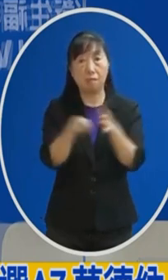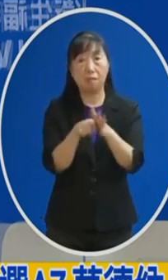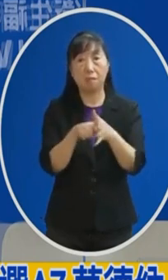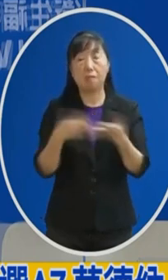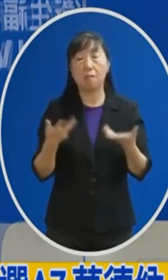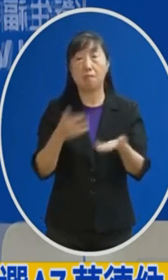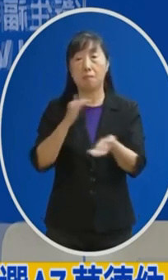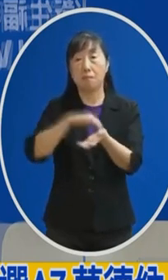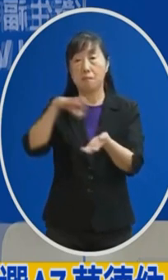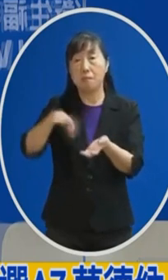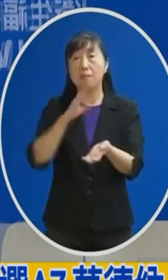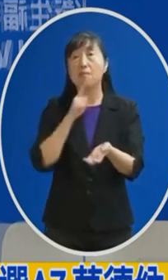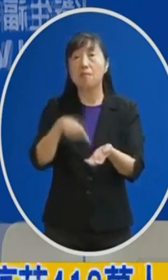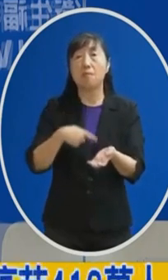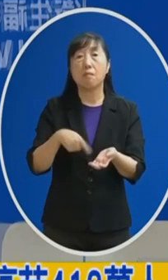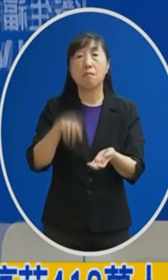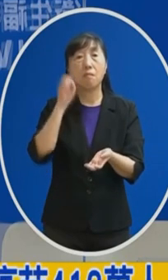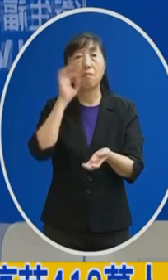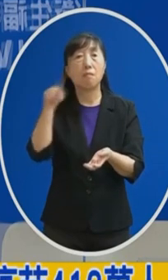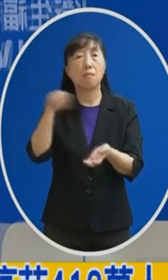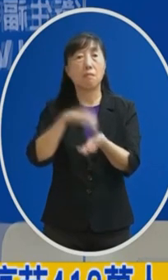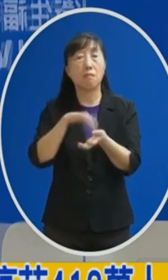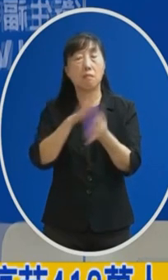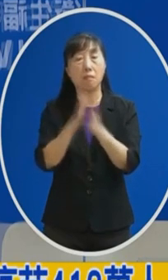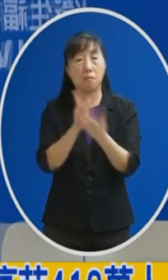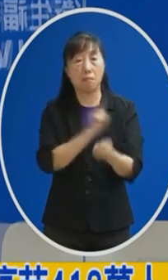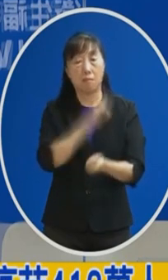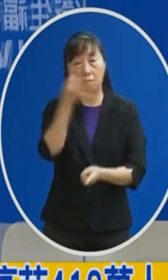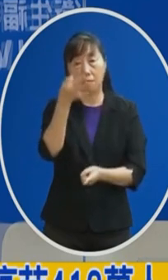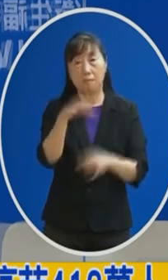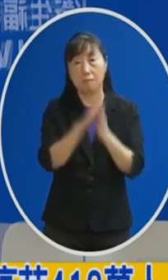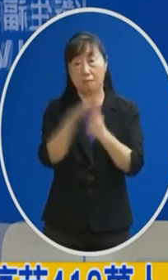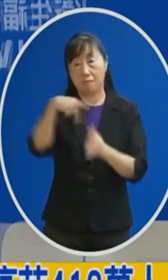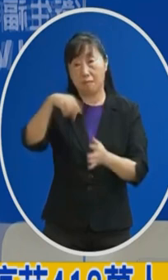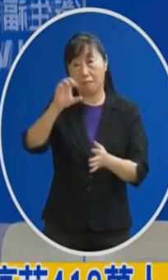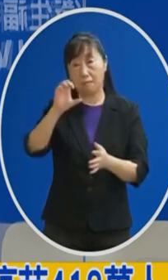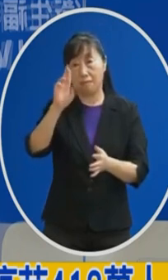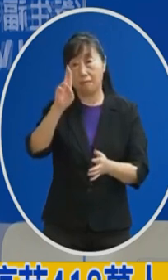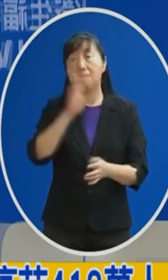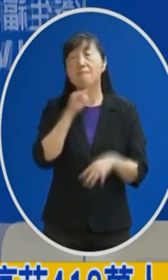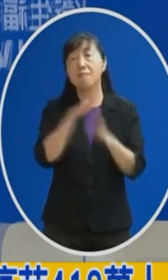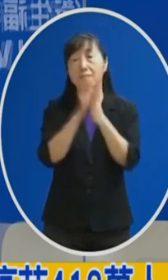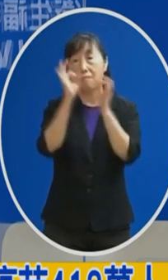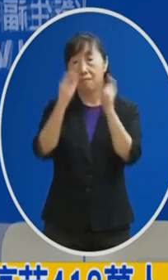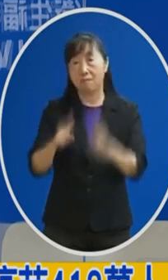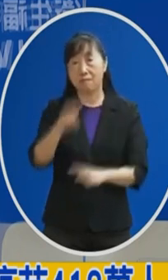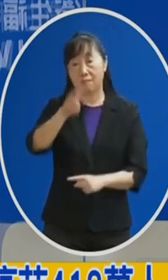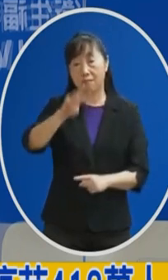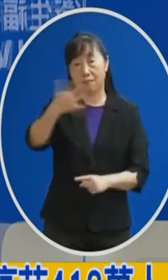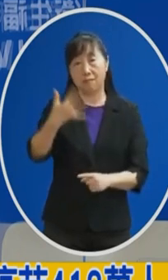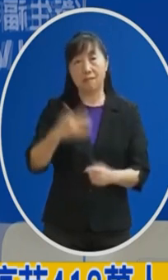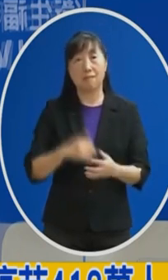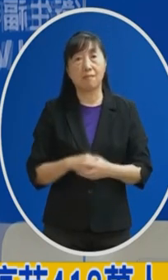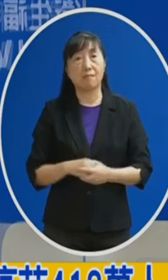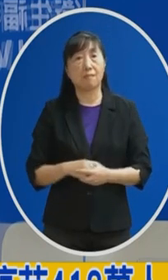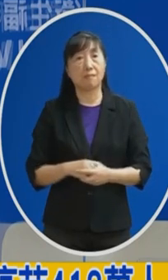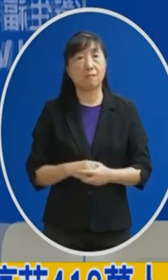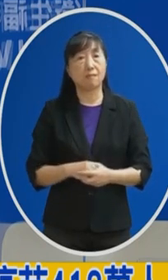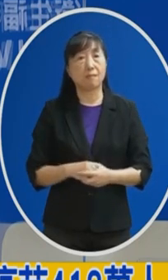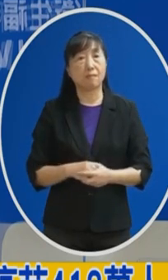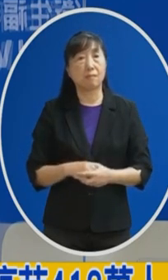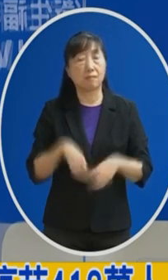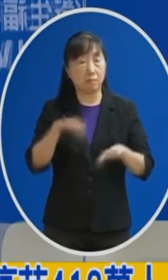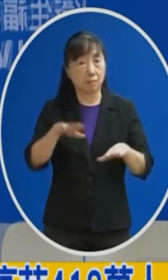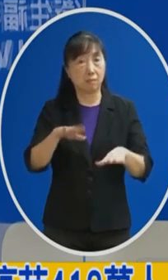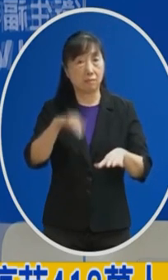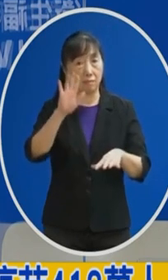系、军医院体系，已经把这个自费的 PCR 的检验费用降到3500之后哈，那目前其实有其